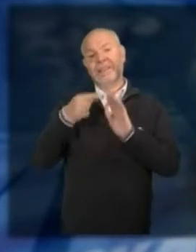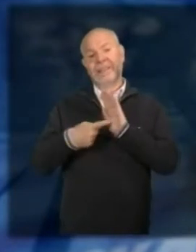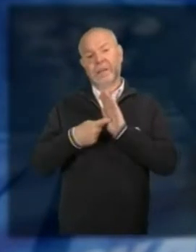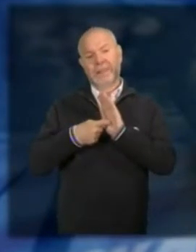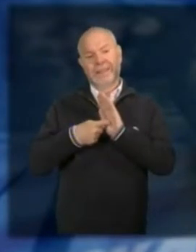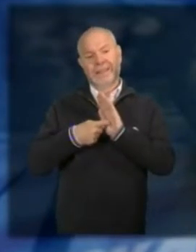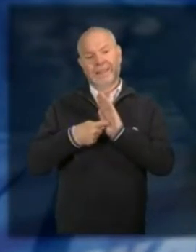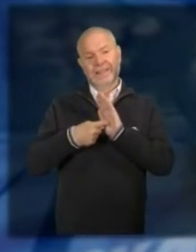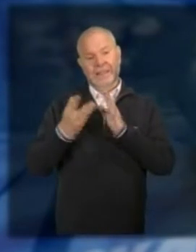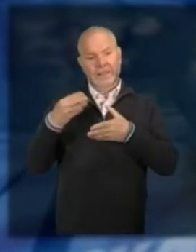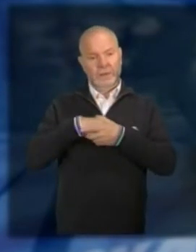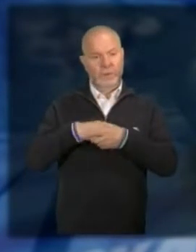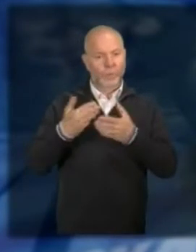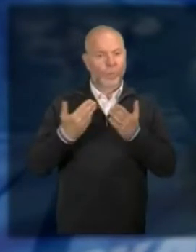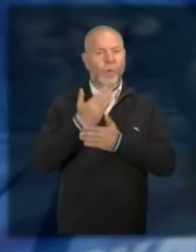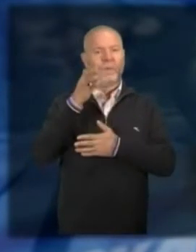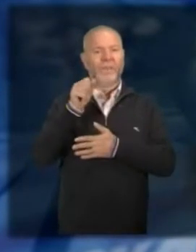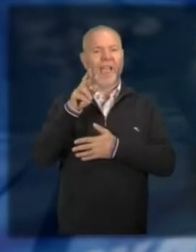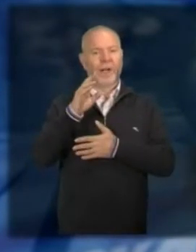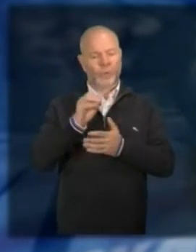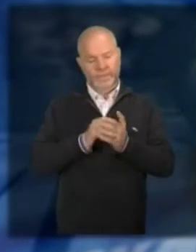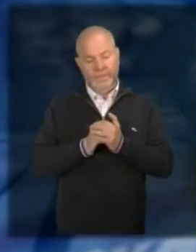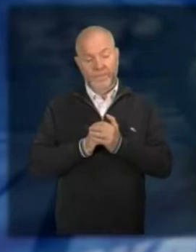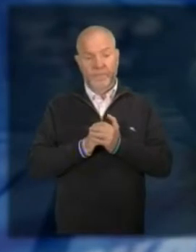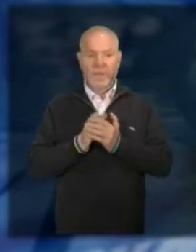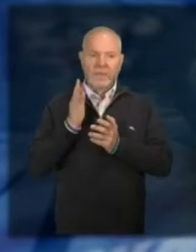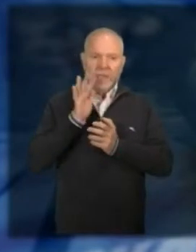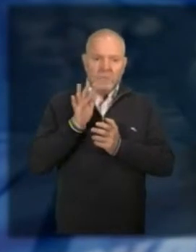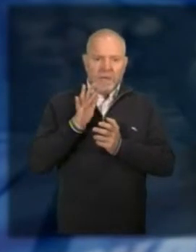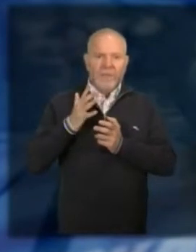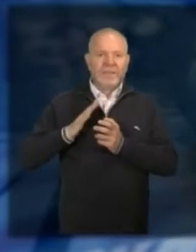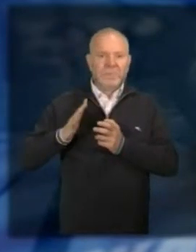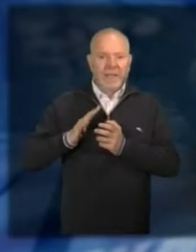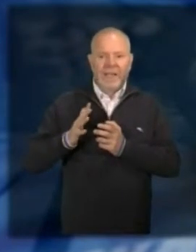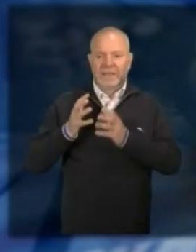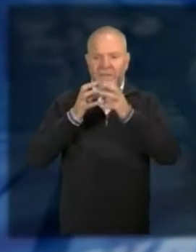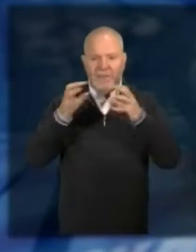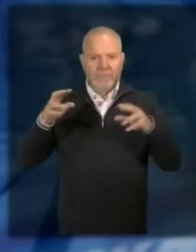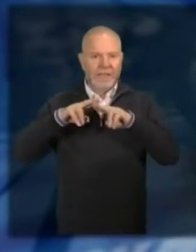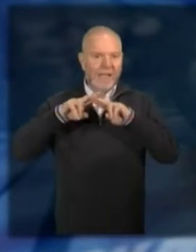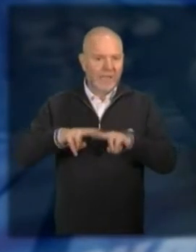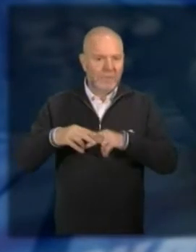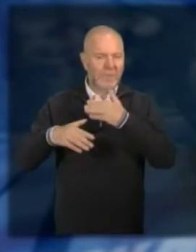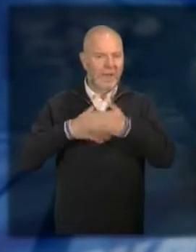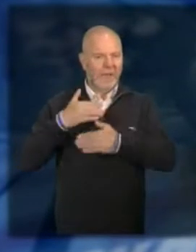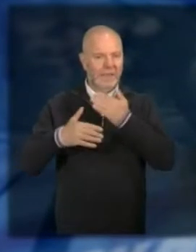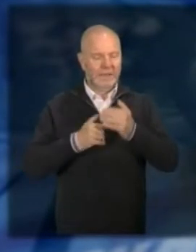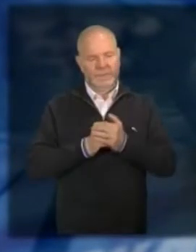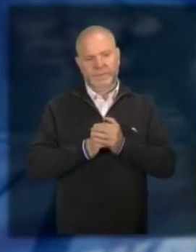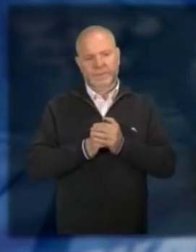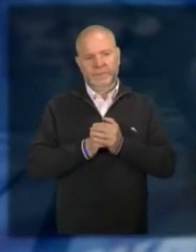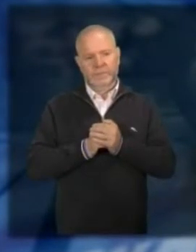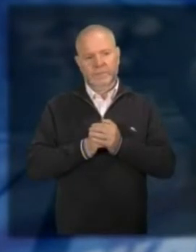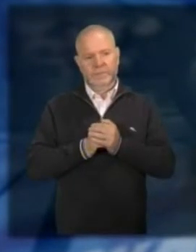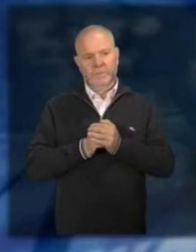30 dipendenti di Nuova Faro. Un segnale positivo e di speranza che era stato accolto con soddisfazione anche dalle sigle